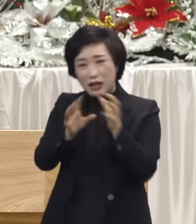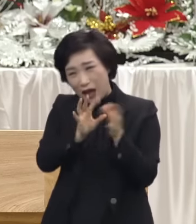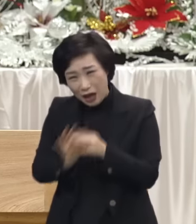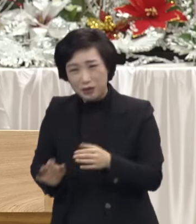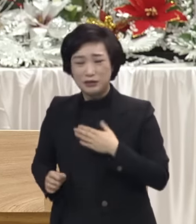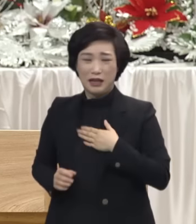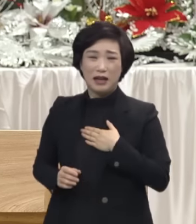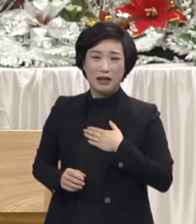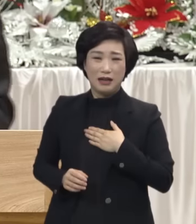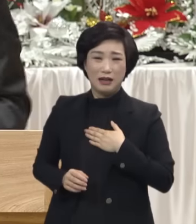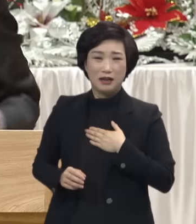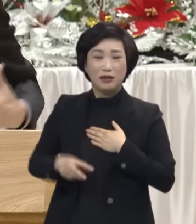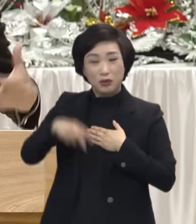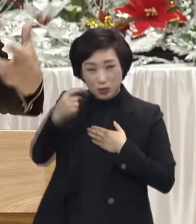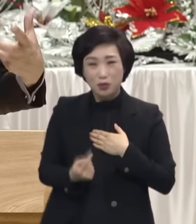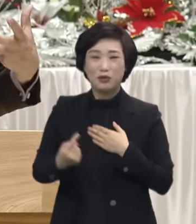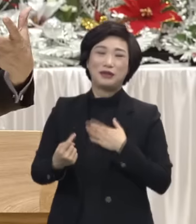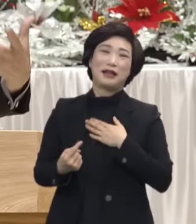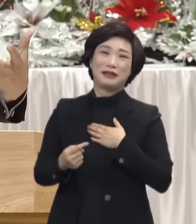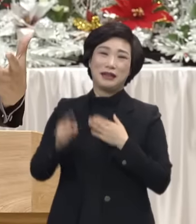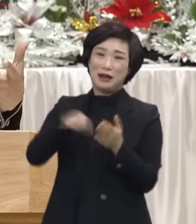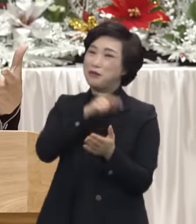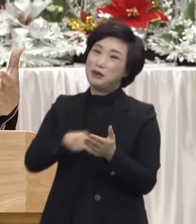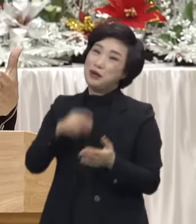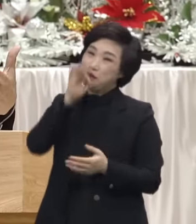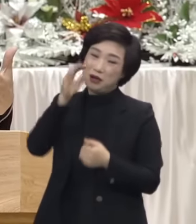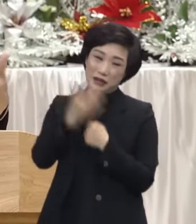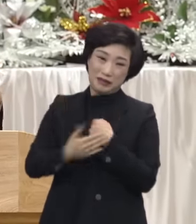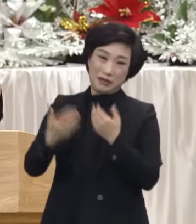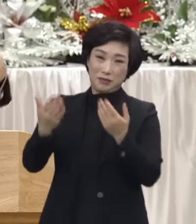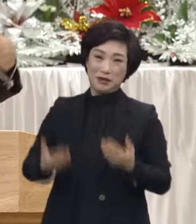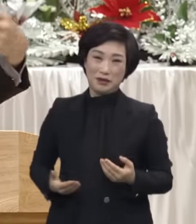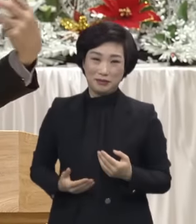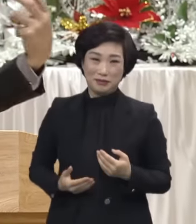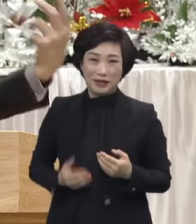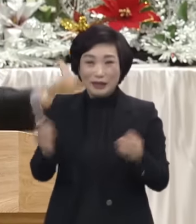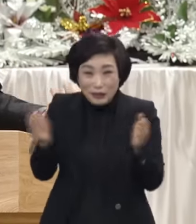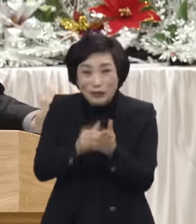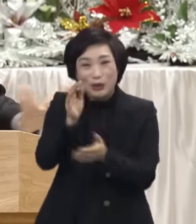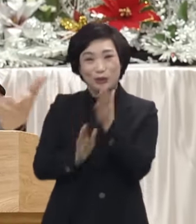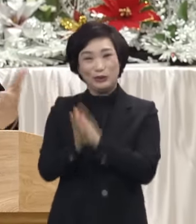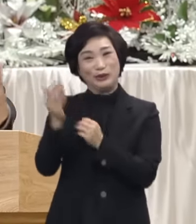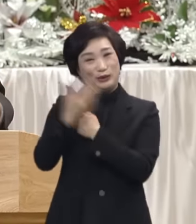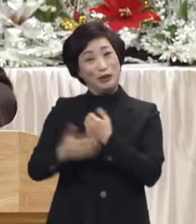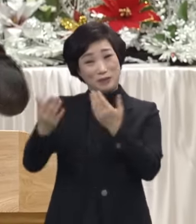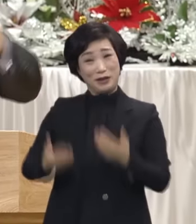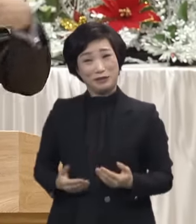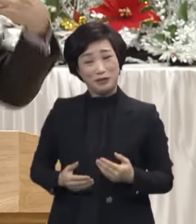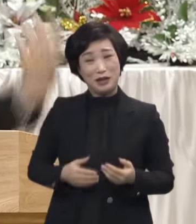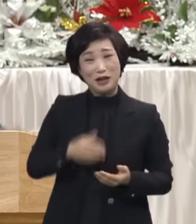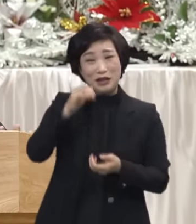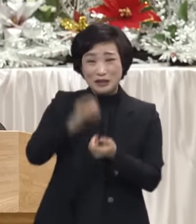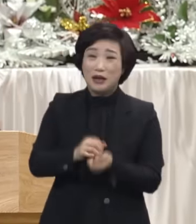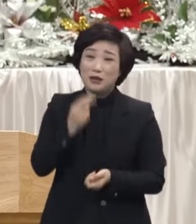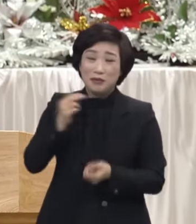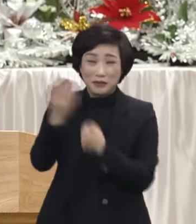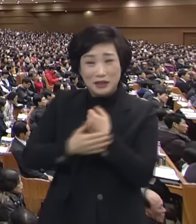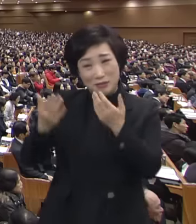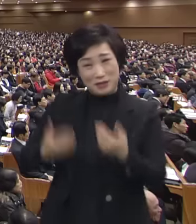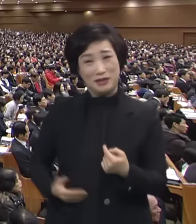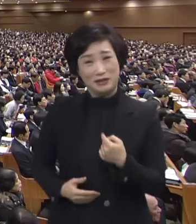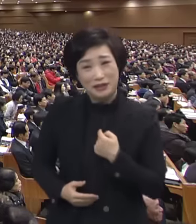또 죽어도 갚을 길 없는 은혜, 한량 없는 은혜, 제한 없는 은혜,